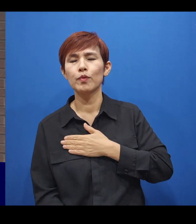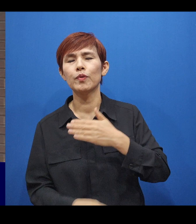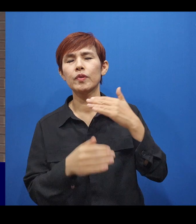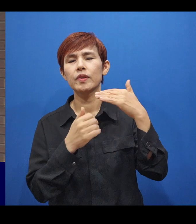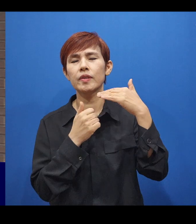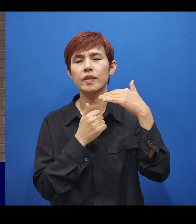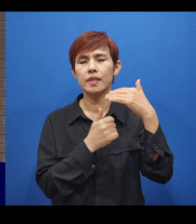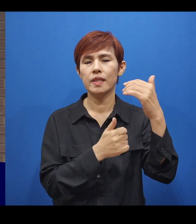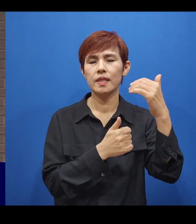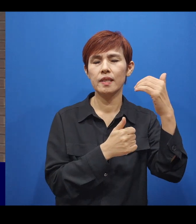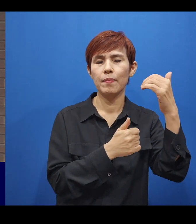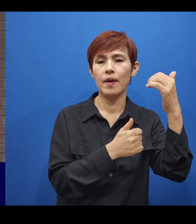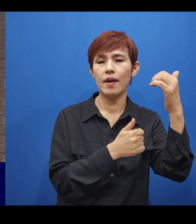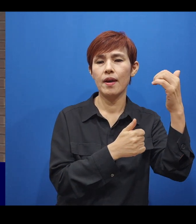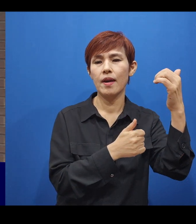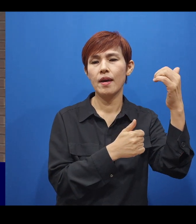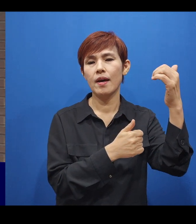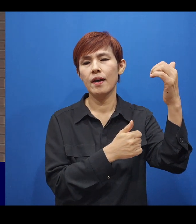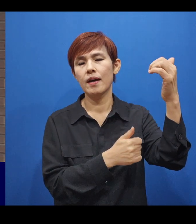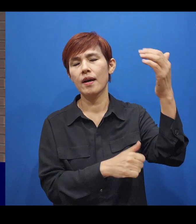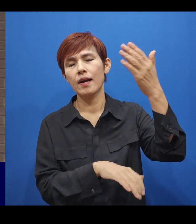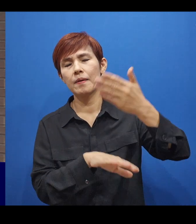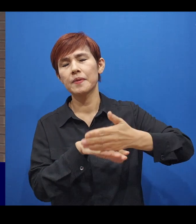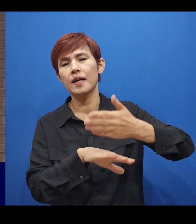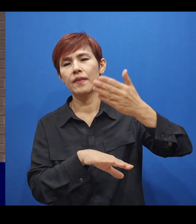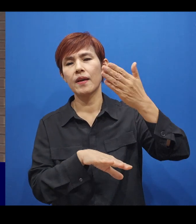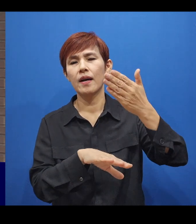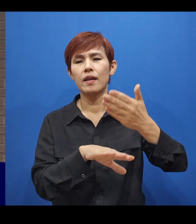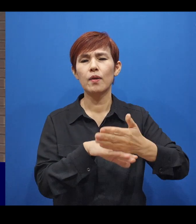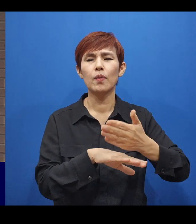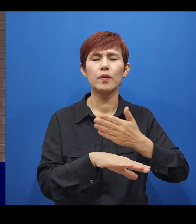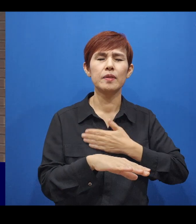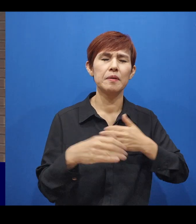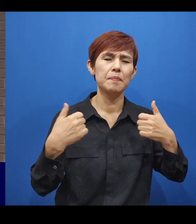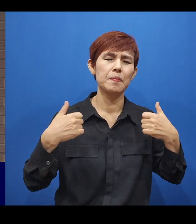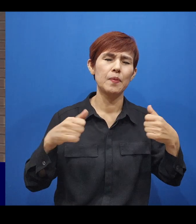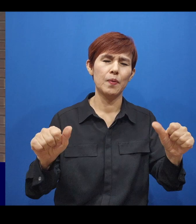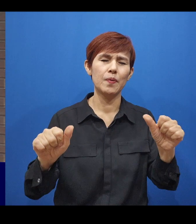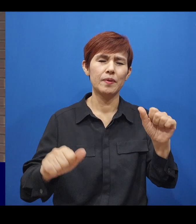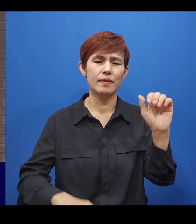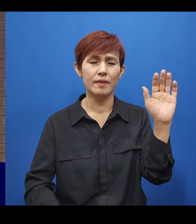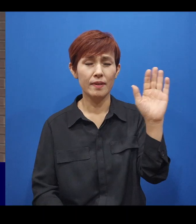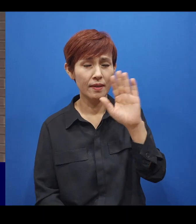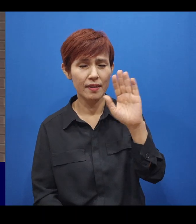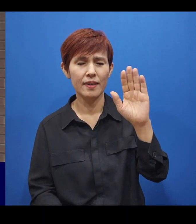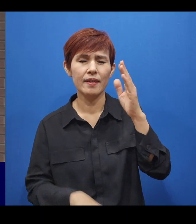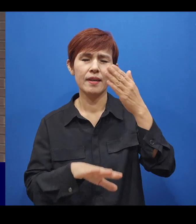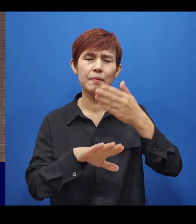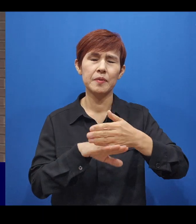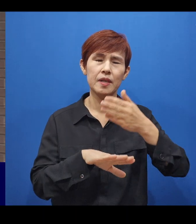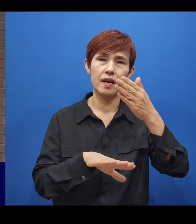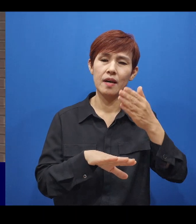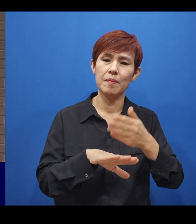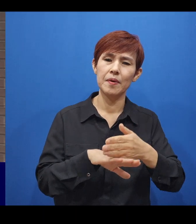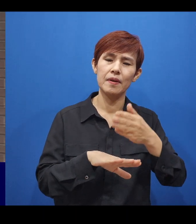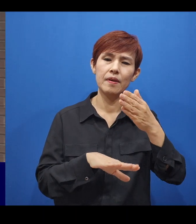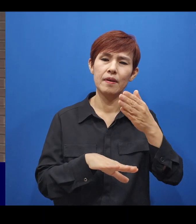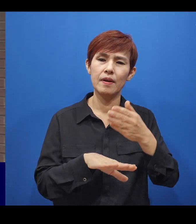날 부르심에 감사, 날 놓지 않으심